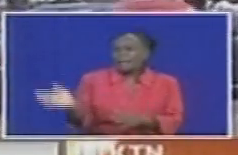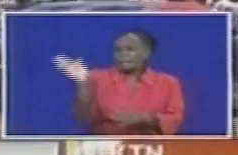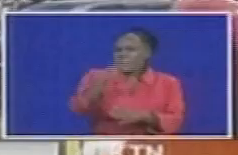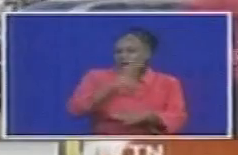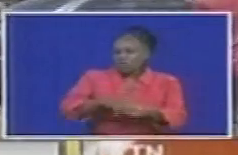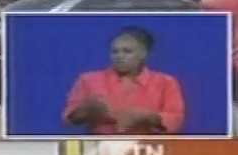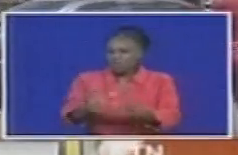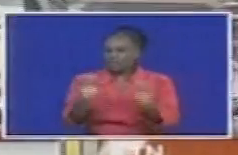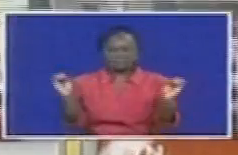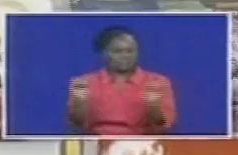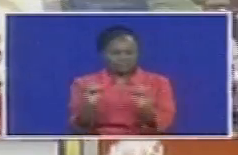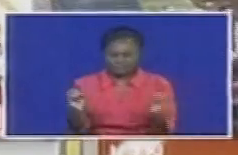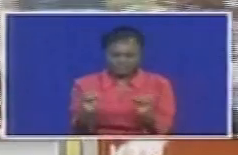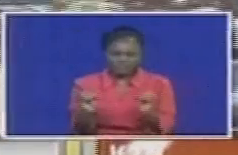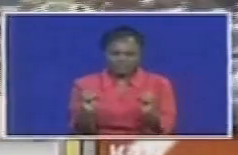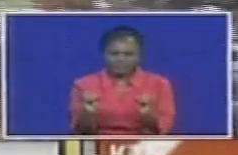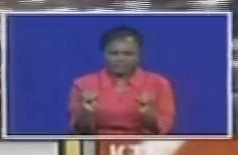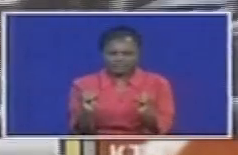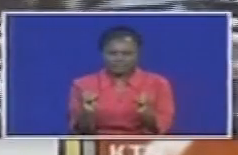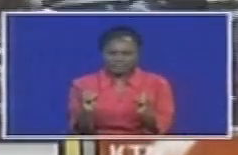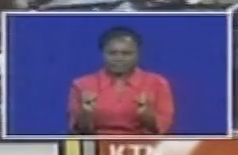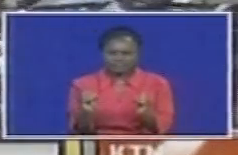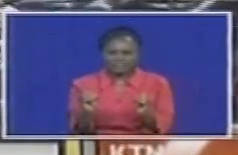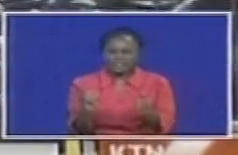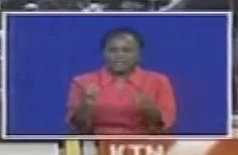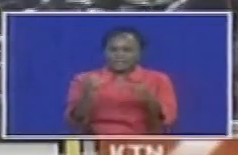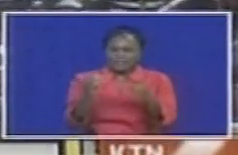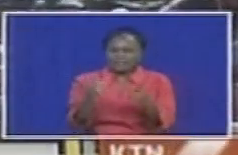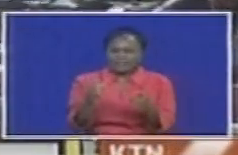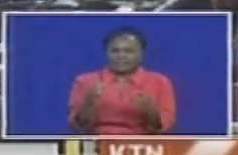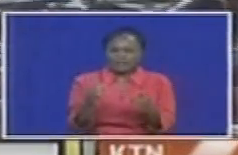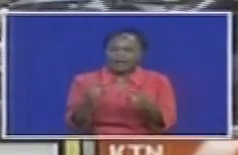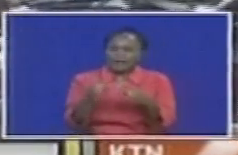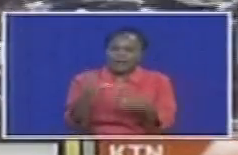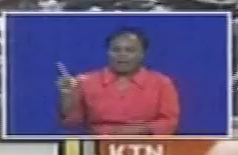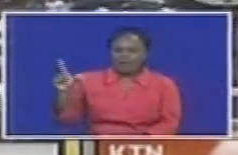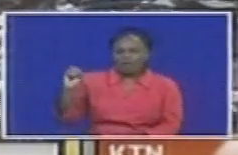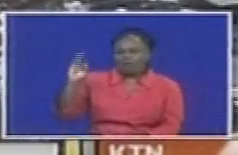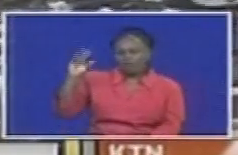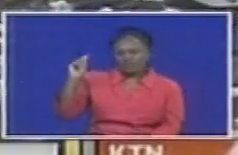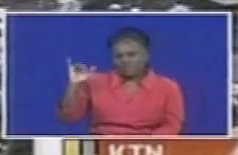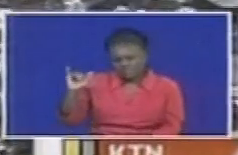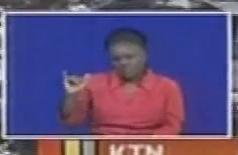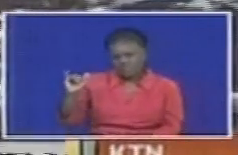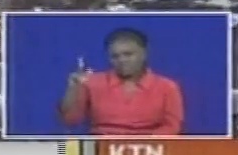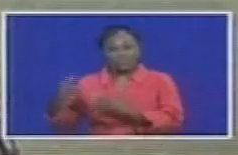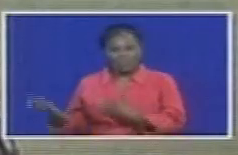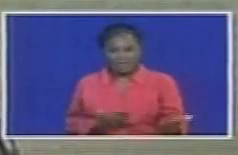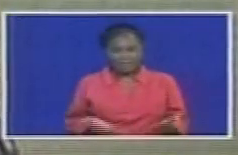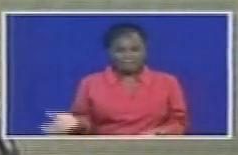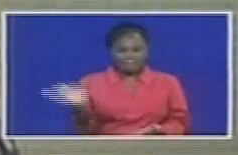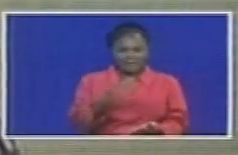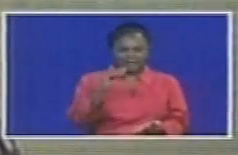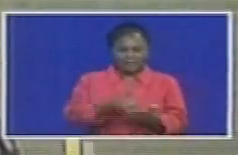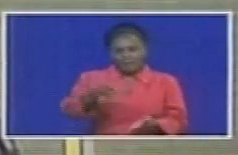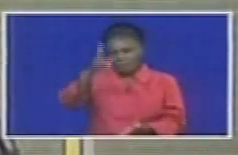kuendeleza shughuli barabarani na kuhatarisha maisha ya Wakenya hata zaidi. Lofti Matambo, KTN Leo.